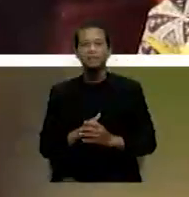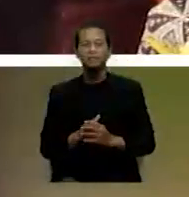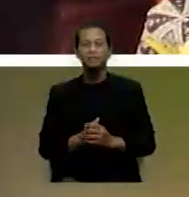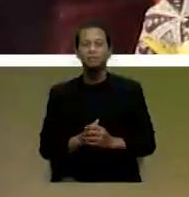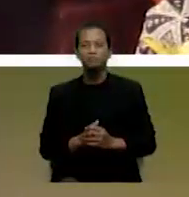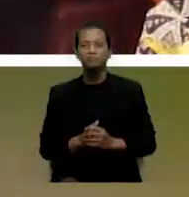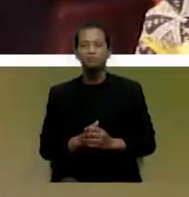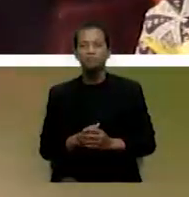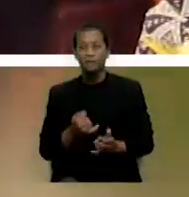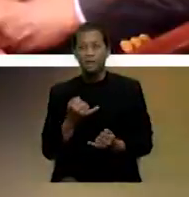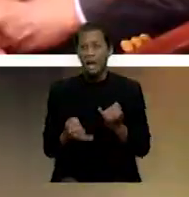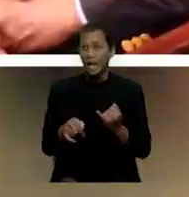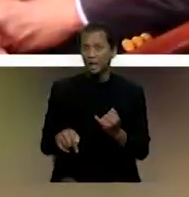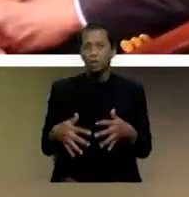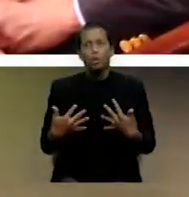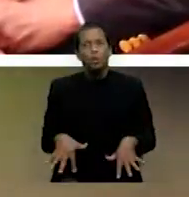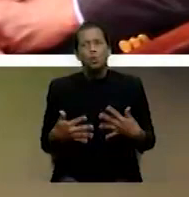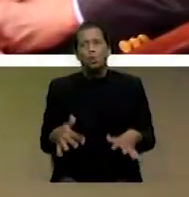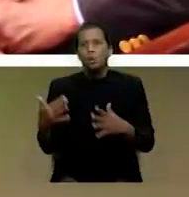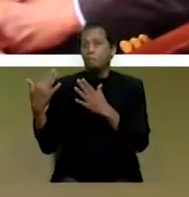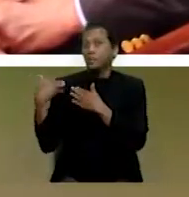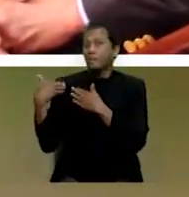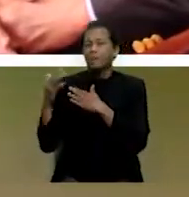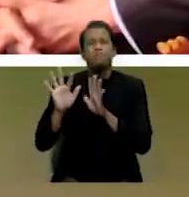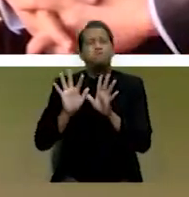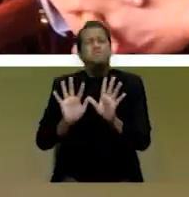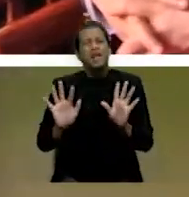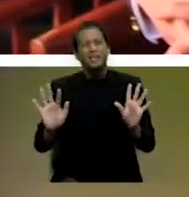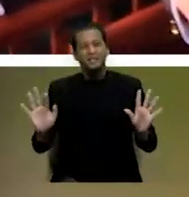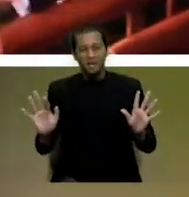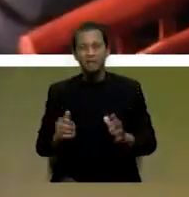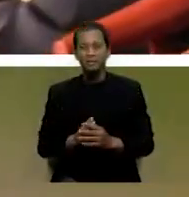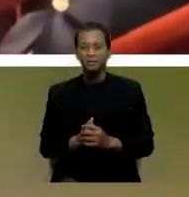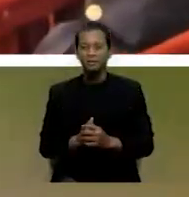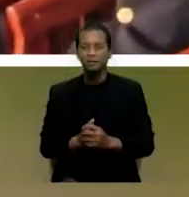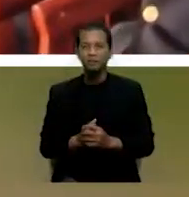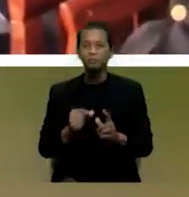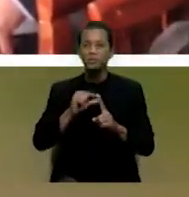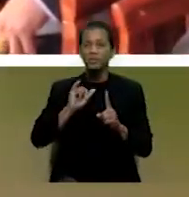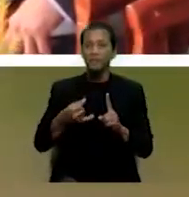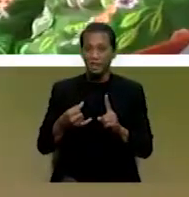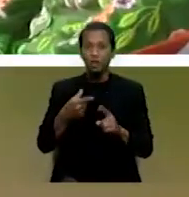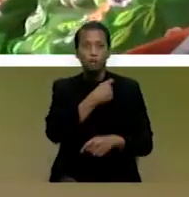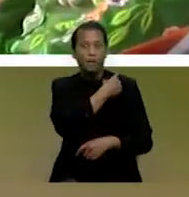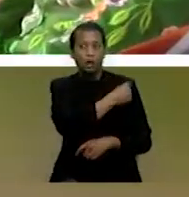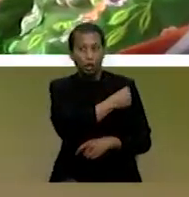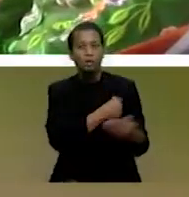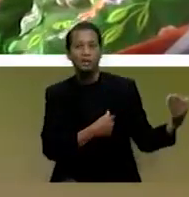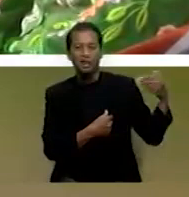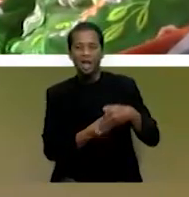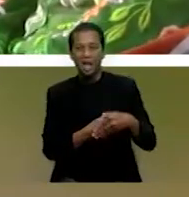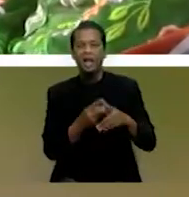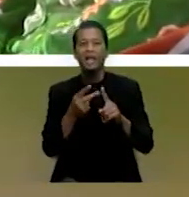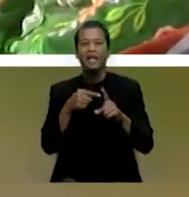Bahkan sejumlah pejabat ikut hadir dalam acara ini. Di antaranya PJ Gubernur DKI Jakarta Heru Budi dan juga mantan Gubernur